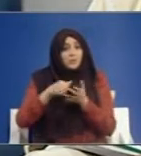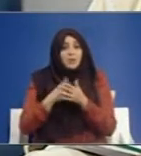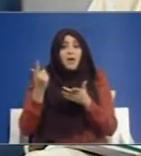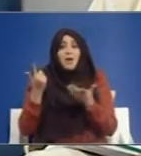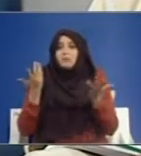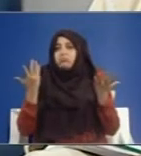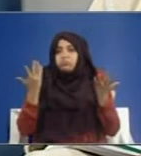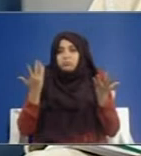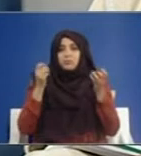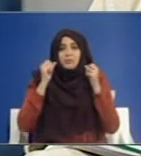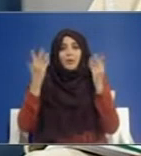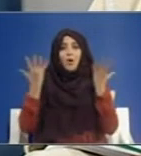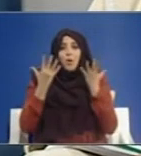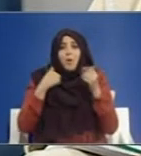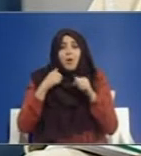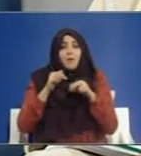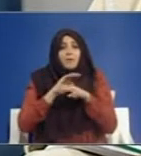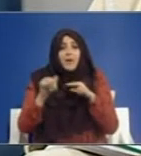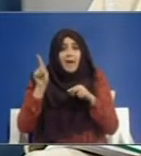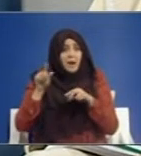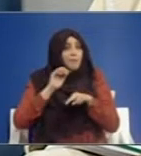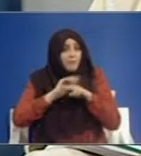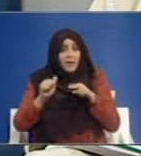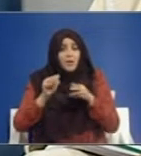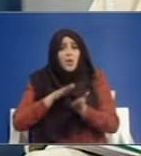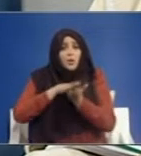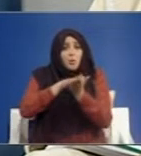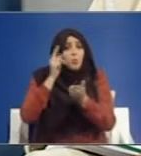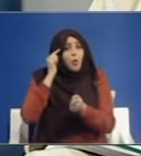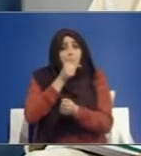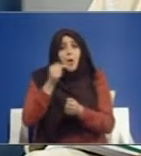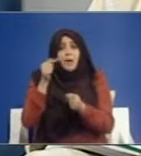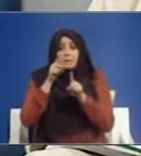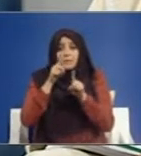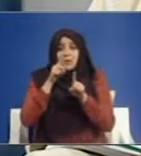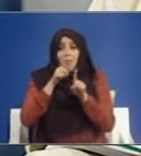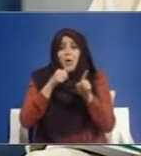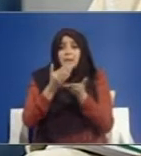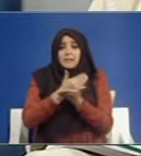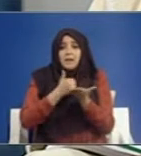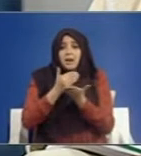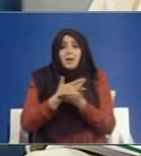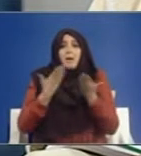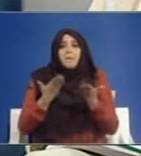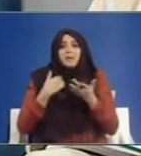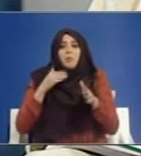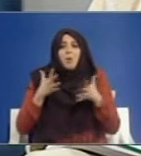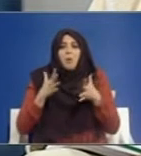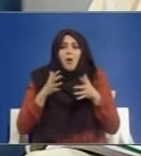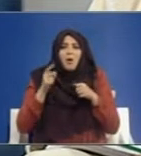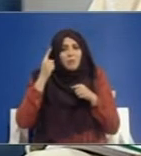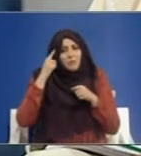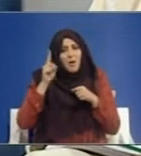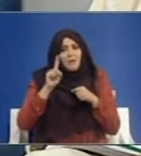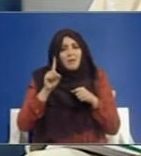حفظه كيفاش نتصرف. انا درتها بنية انني اللي يقتطعوا لي ايه، ودق خفت من هذه الناحية كيما اقتطعوا